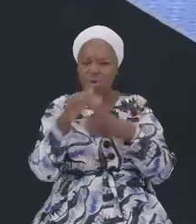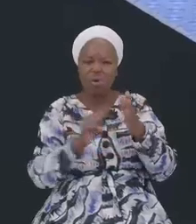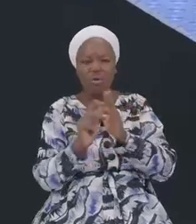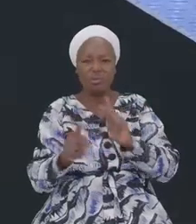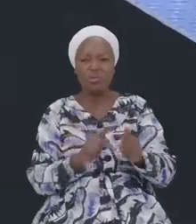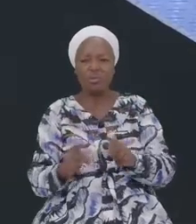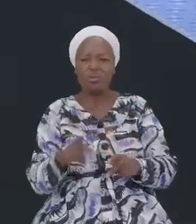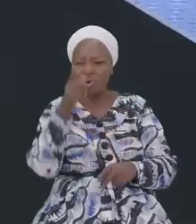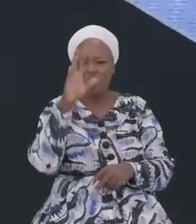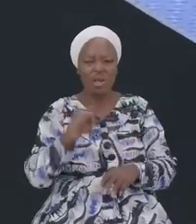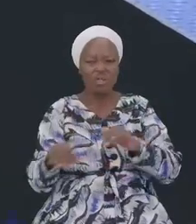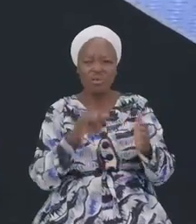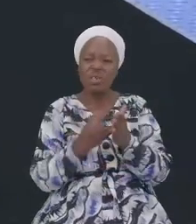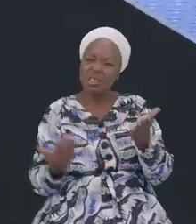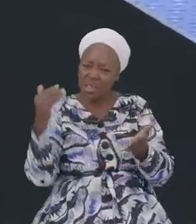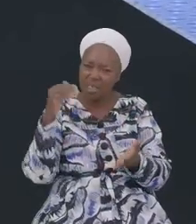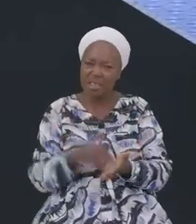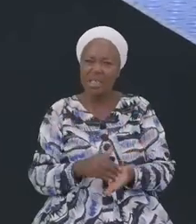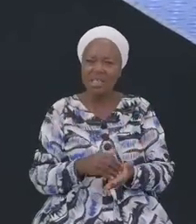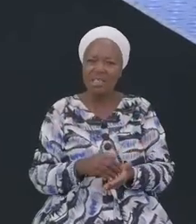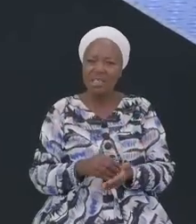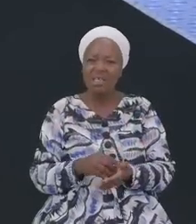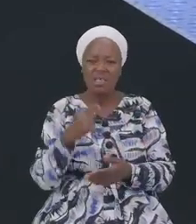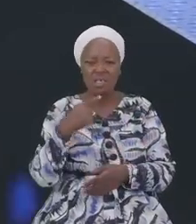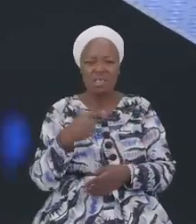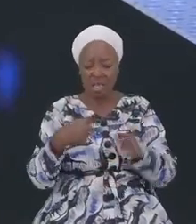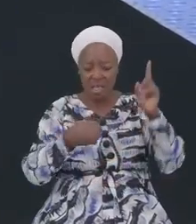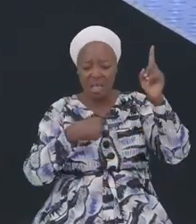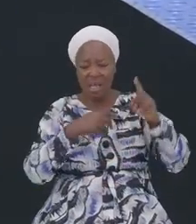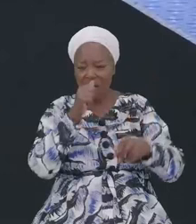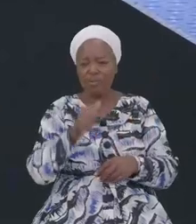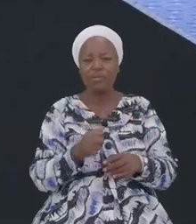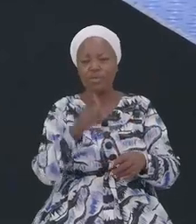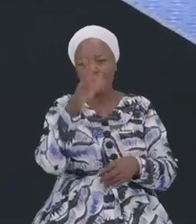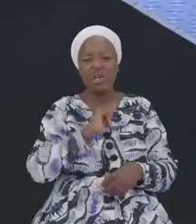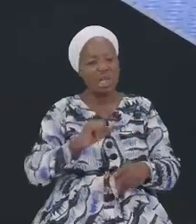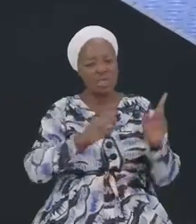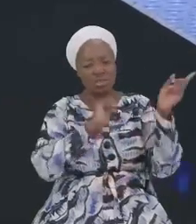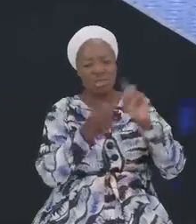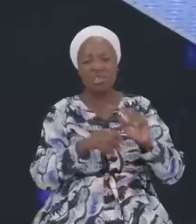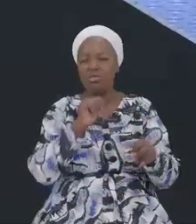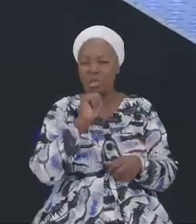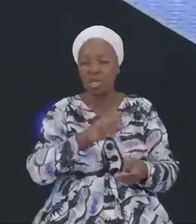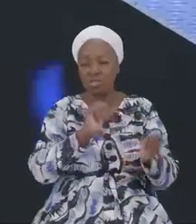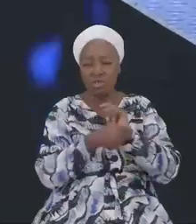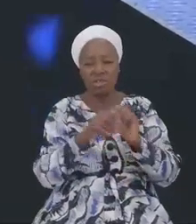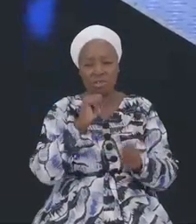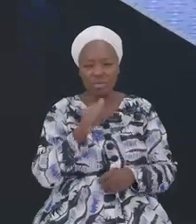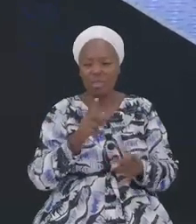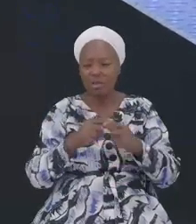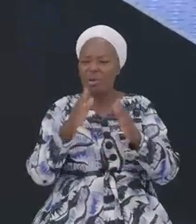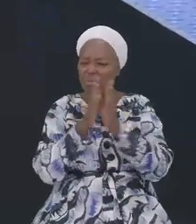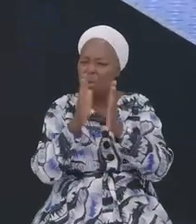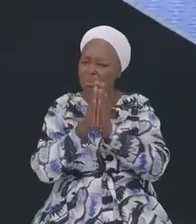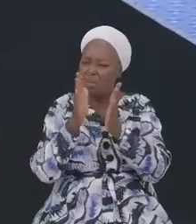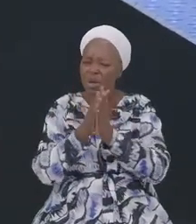Dieu peut faire cela encore. Il dit, je suis Dieu, je ne change point. Pourquoi? Mais nous prions, pourquoi devons-nous prier?